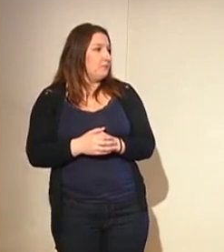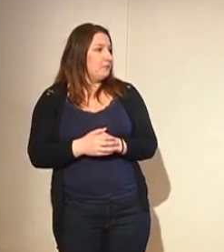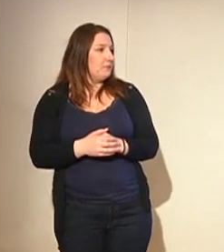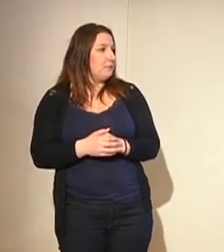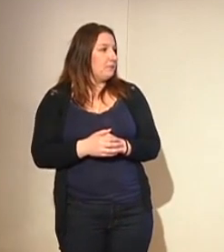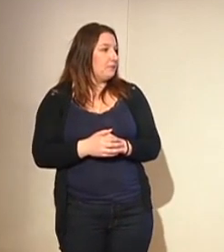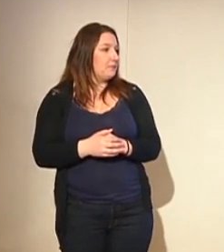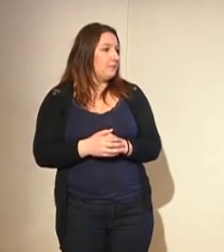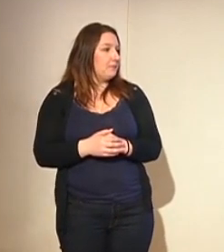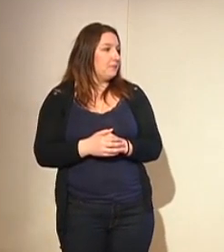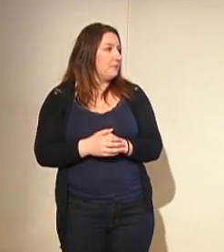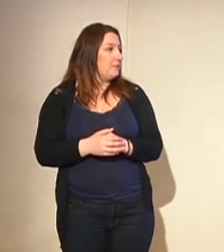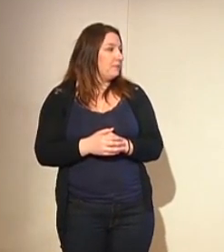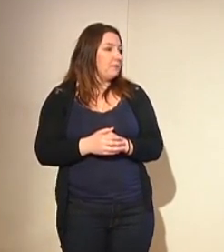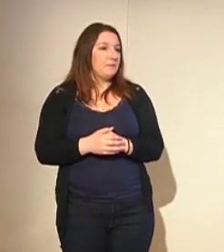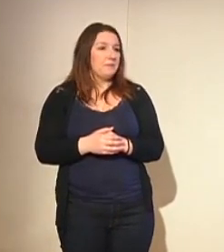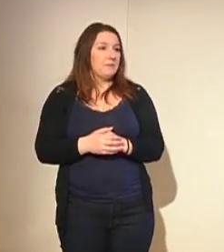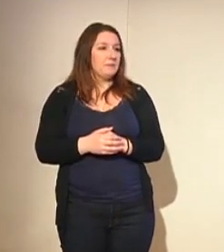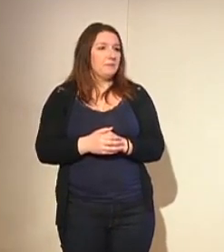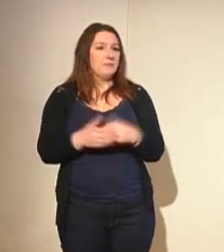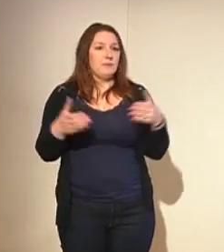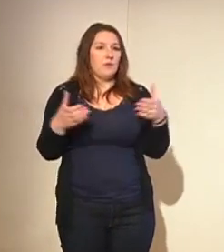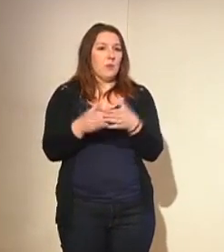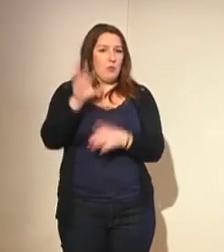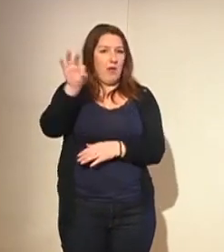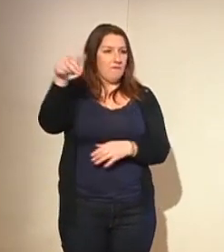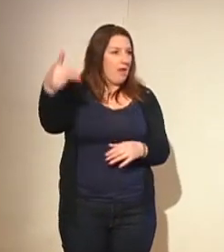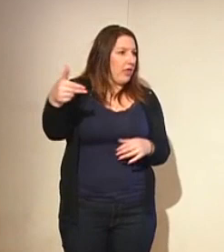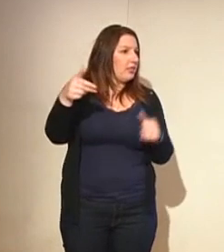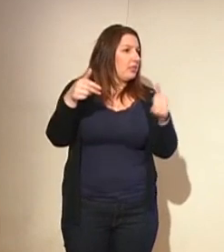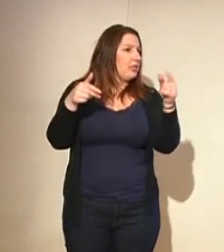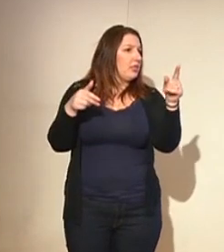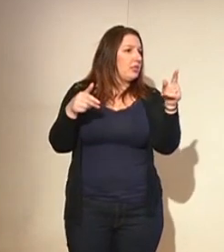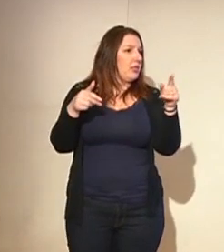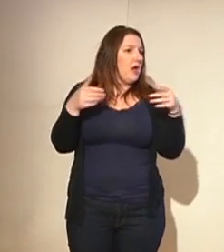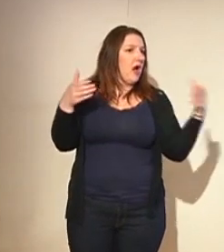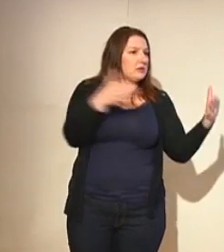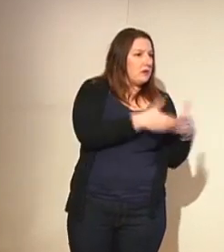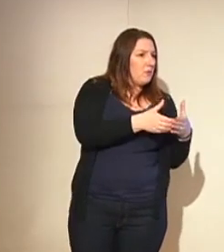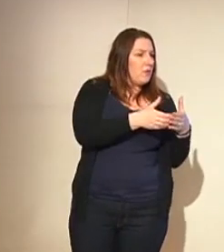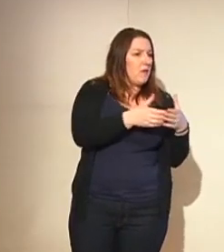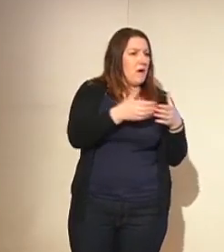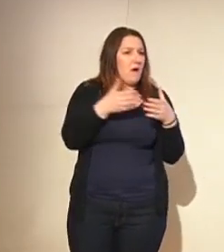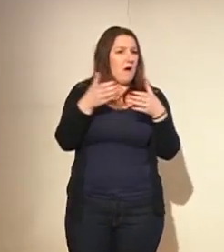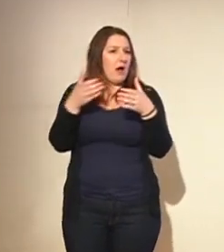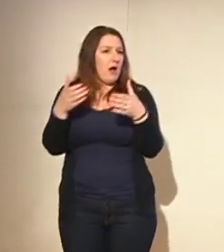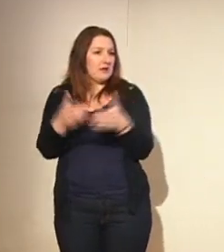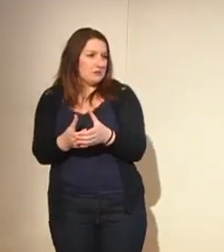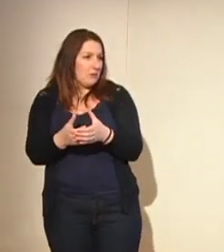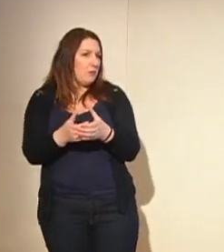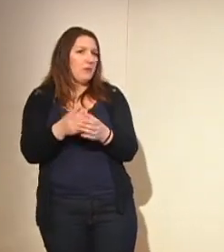donc qui donc les groupes Front national rassemblement et gauche